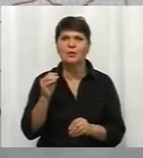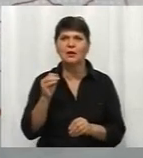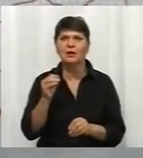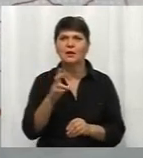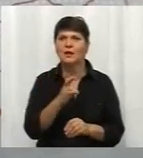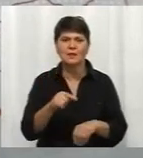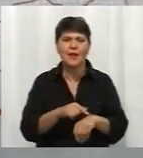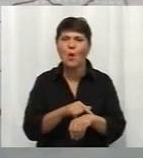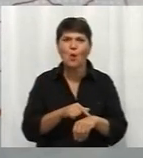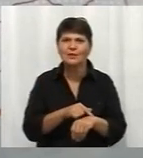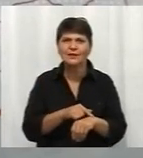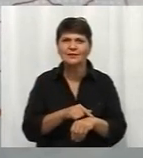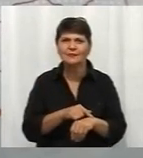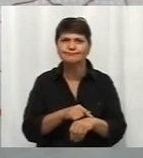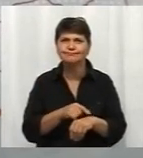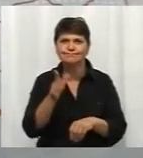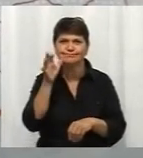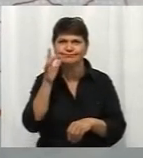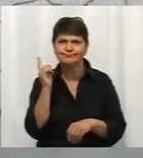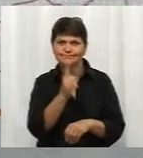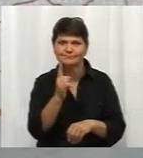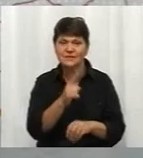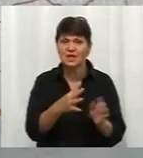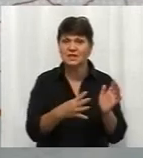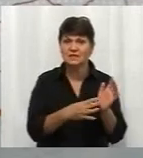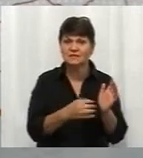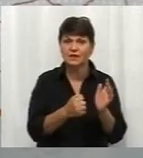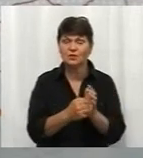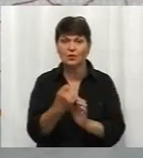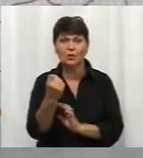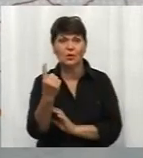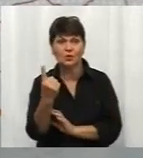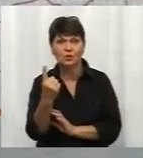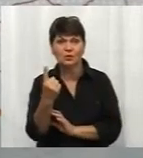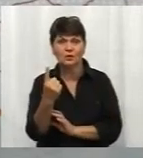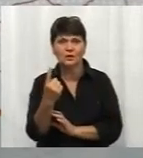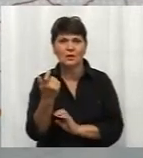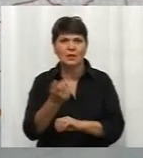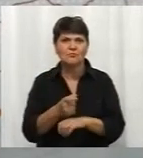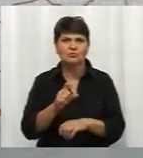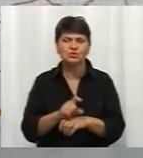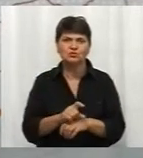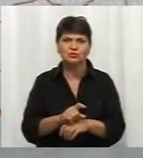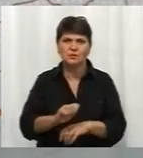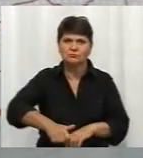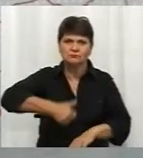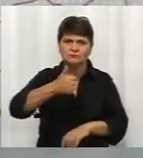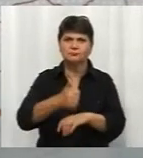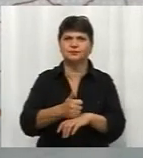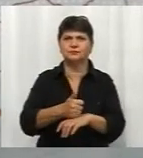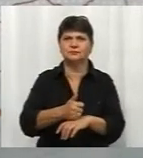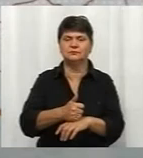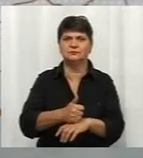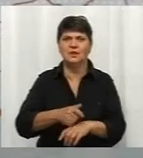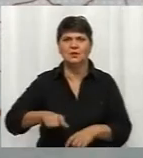годину пік, ми з 9 години до 11 години працювали, захватили найбільші магістралі, вулицю Київську, Немирівське шосе,